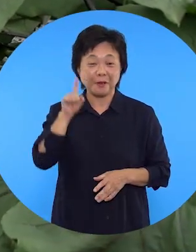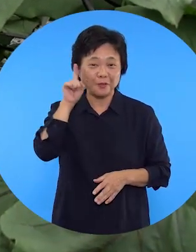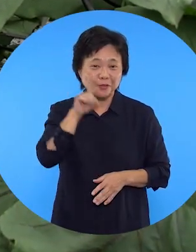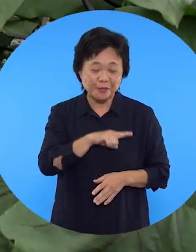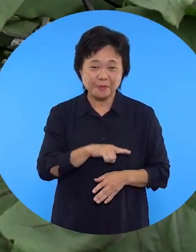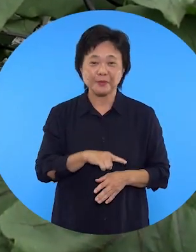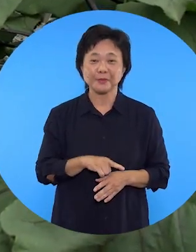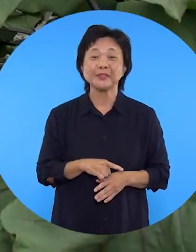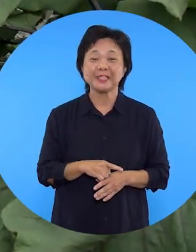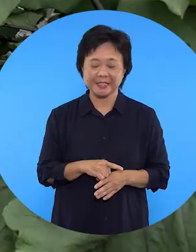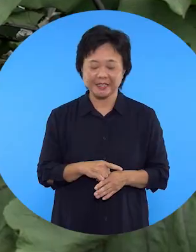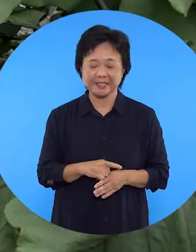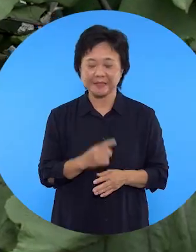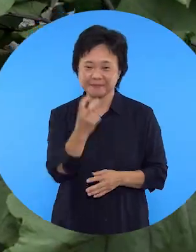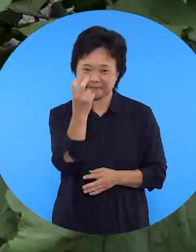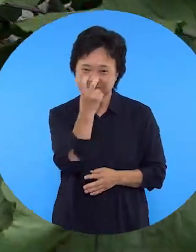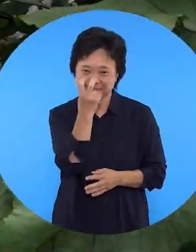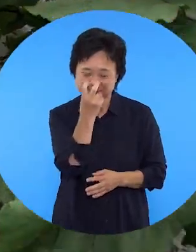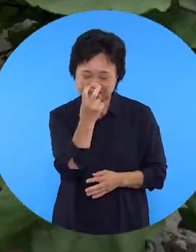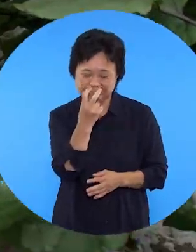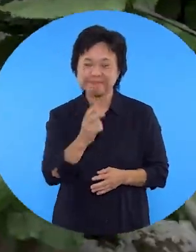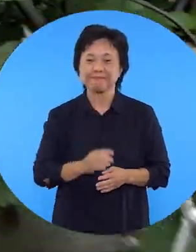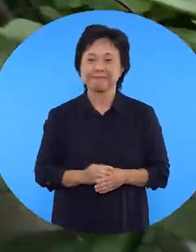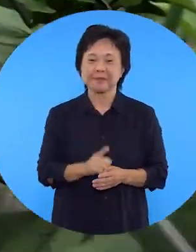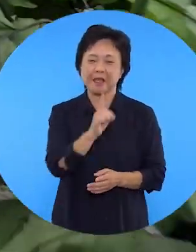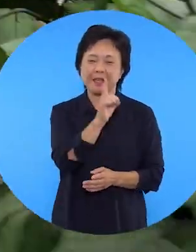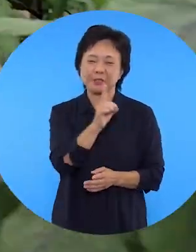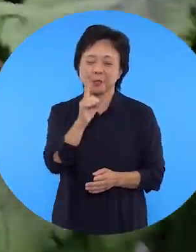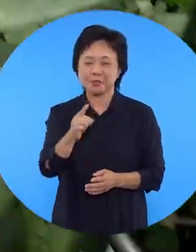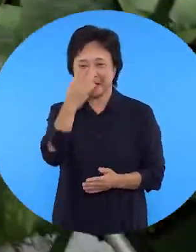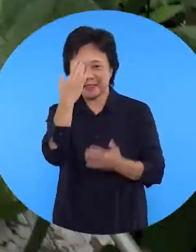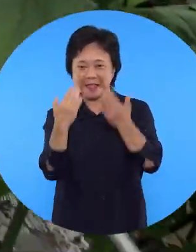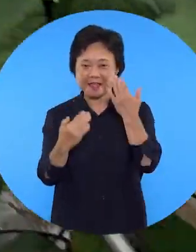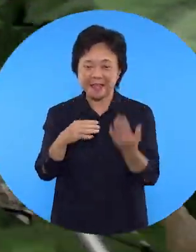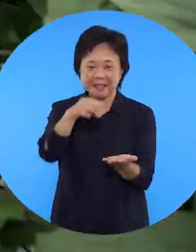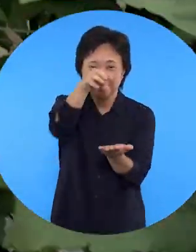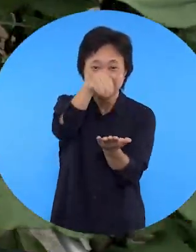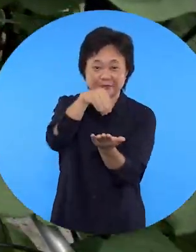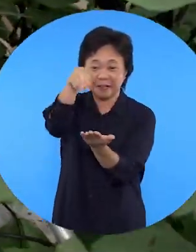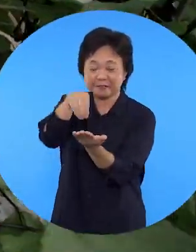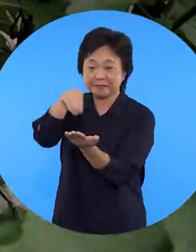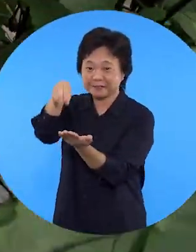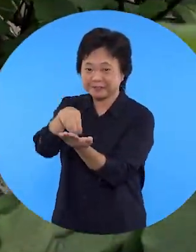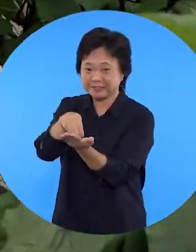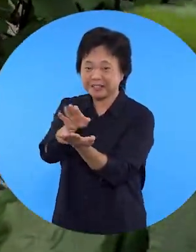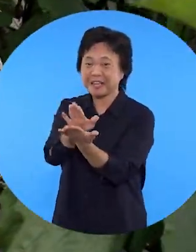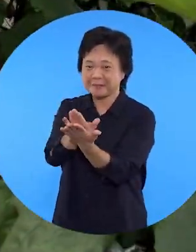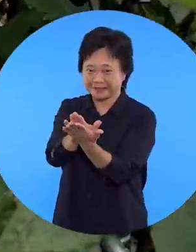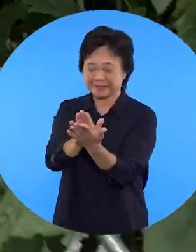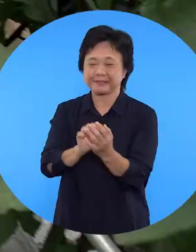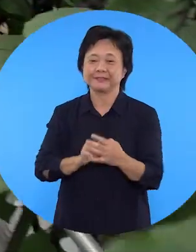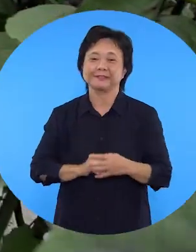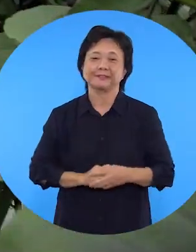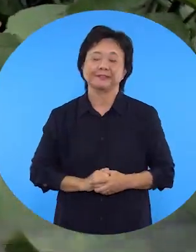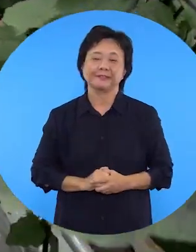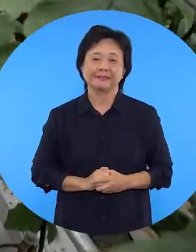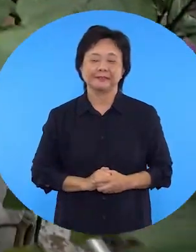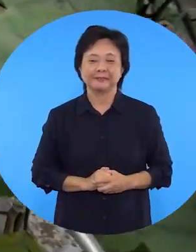手際よくかつしっかり状態をチェックしながら一つ一つ丁寧に収穫していきます